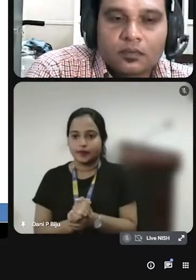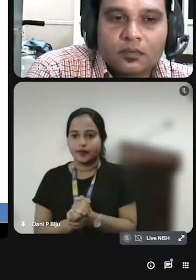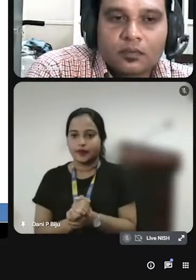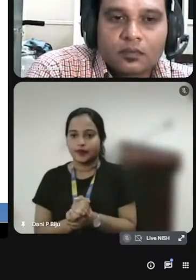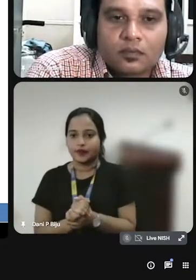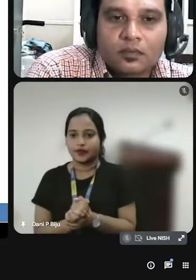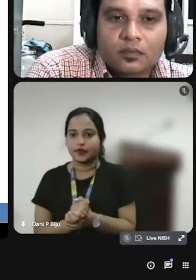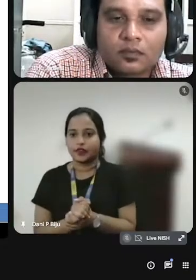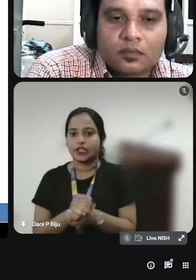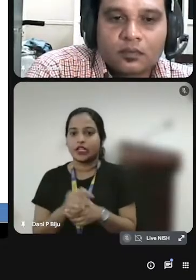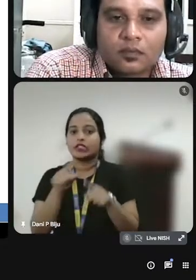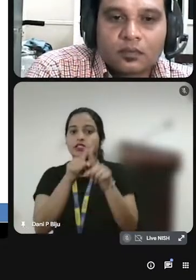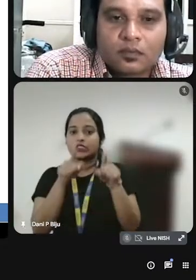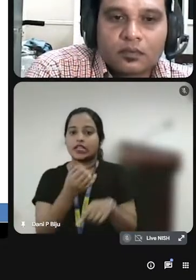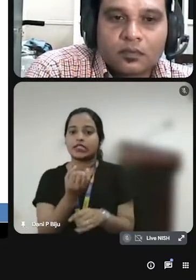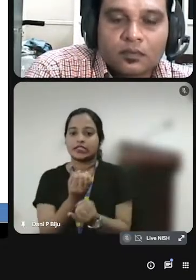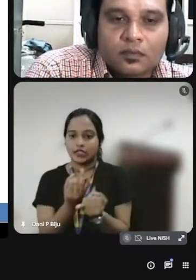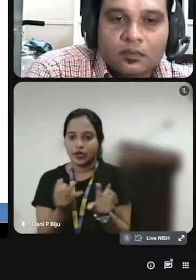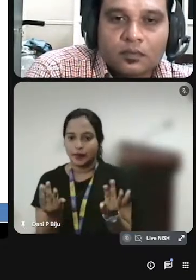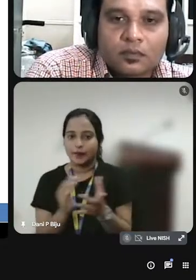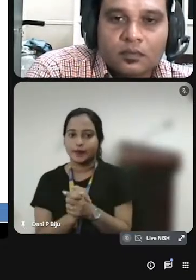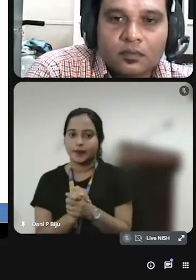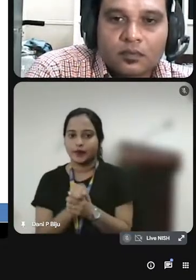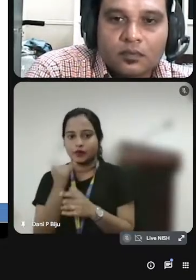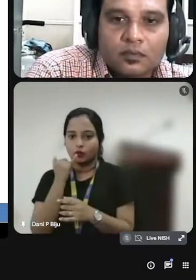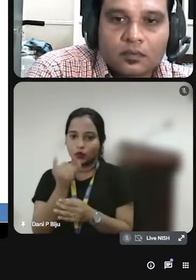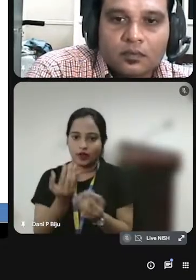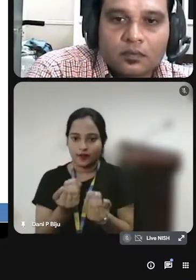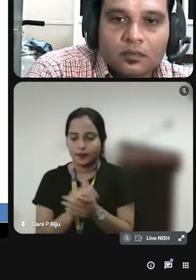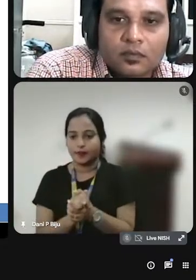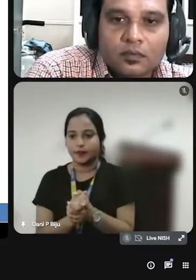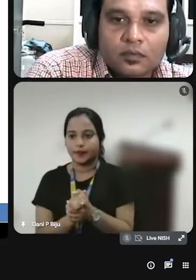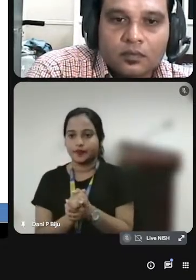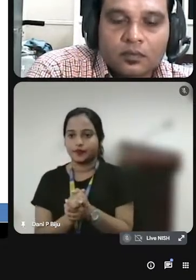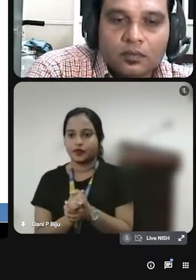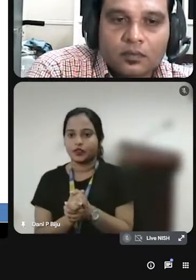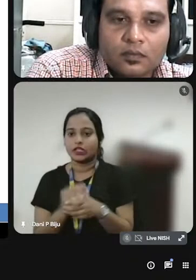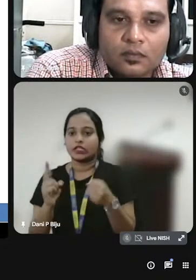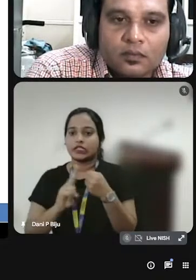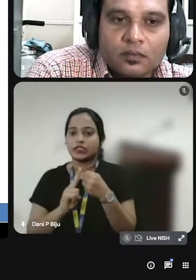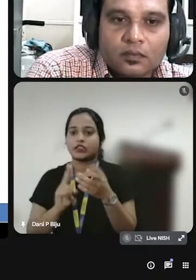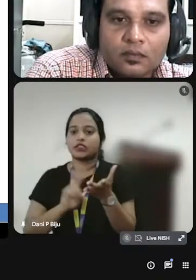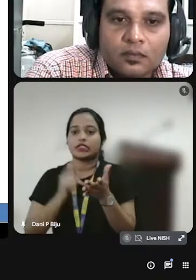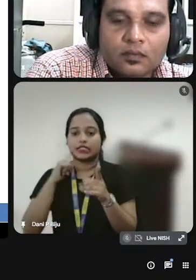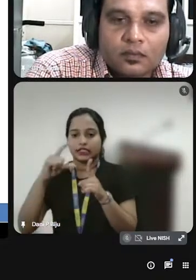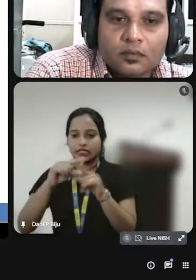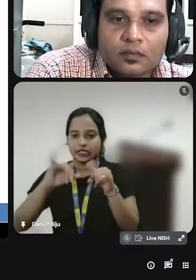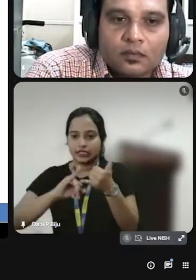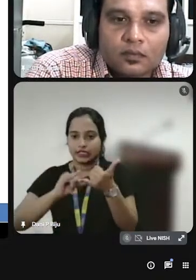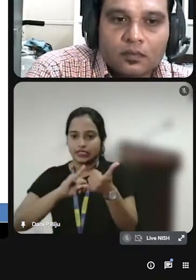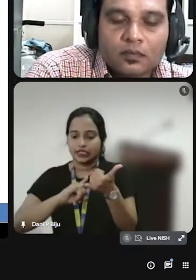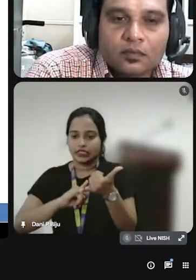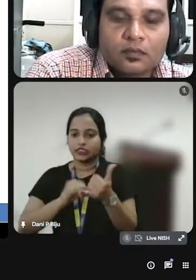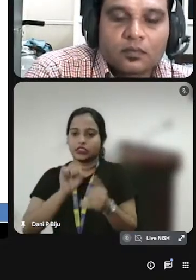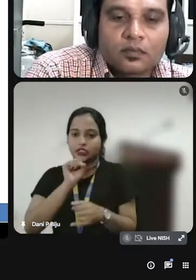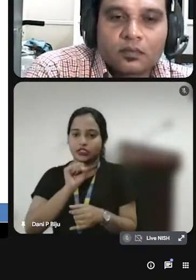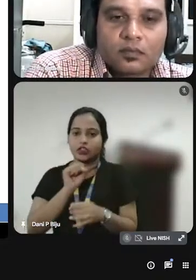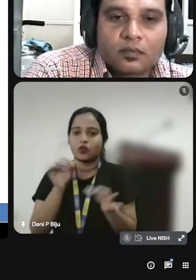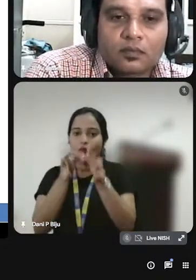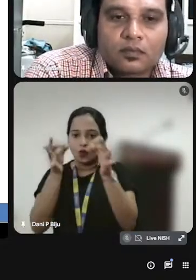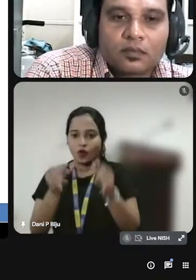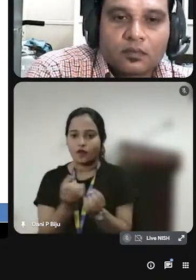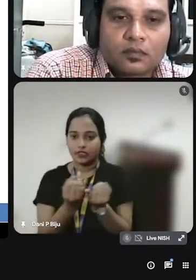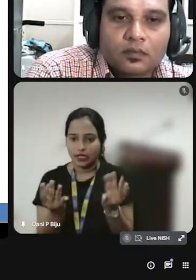ആവശ്യമാണെന്നുണ്ടെങ്കിൽ സ്ക്രീനിൽ കാണുന്ന നമ്പറുമായിട്ട് ബന്ധപ്പെടാവുന്നതാണ്. നിഡാസിന്റെ ഒഫീഷ്യൽ നമ്പറിലേക്കും മെയിലിലേക്കും